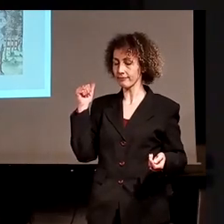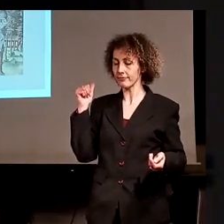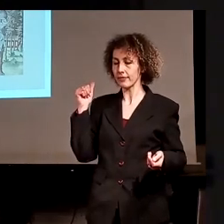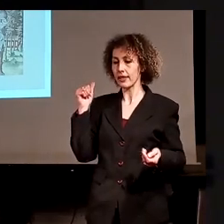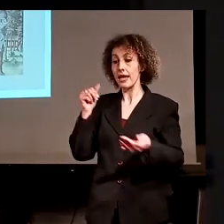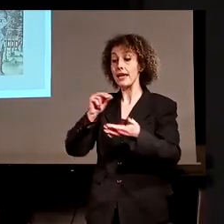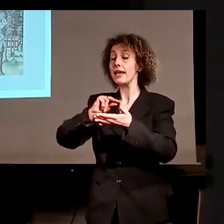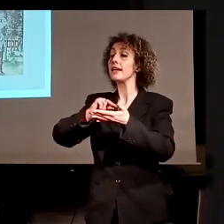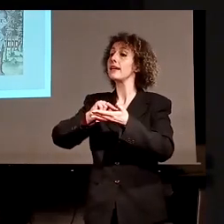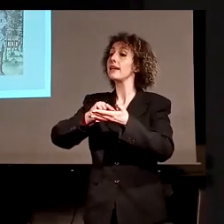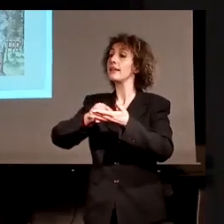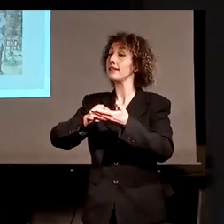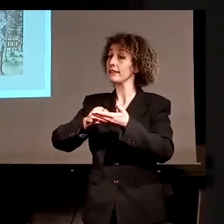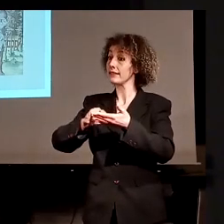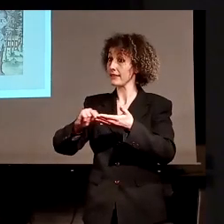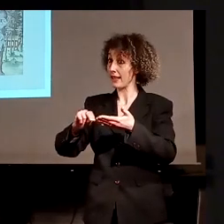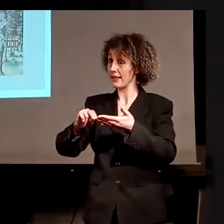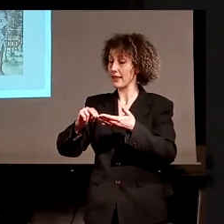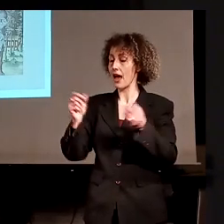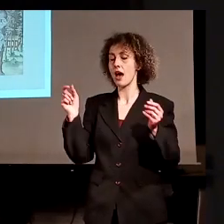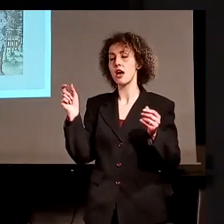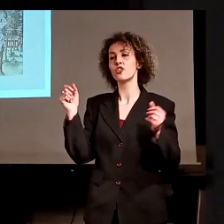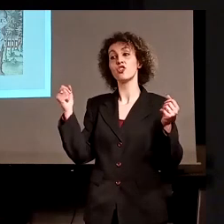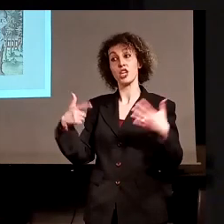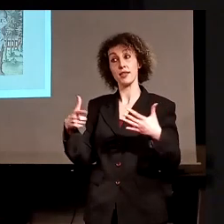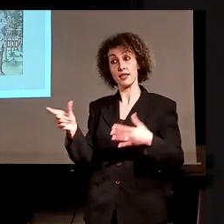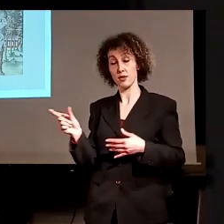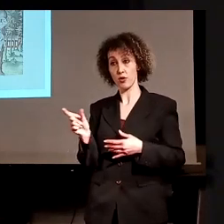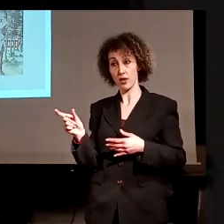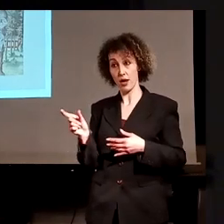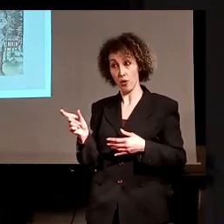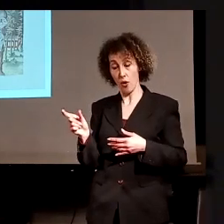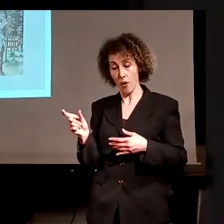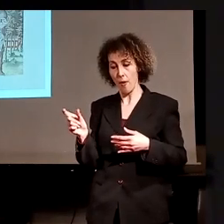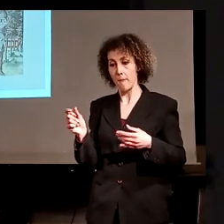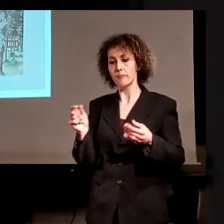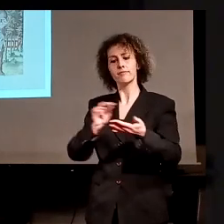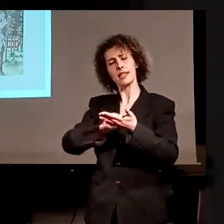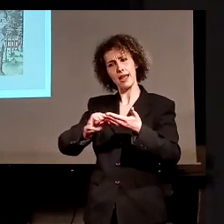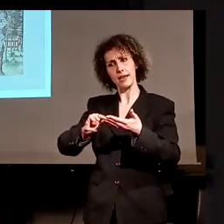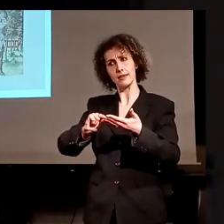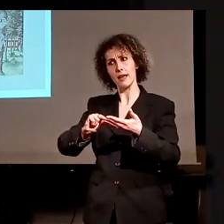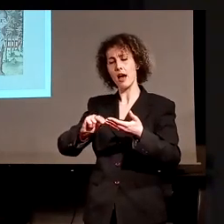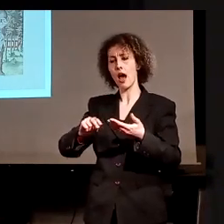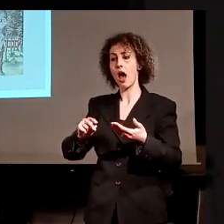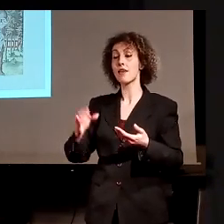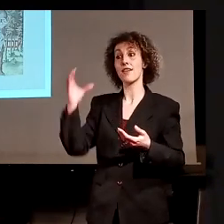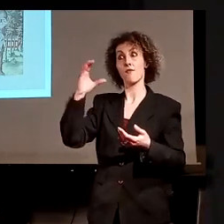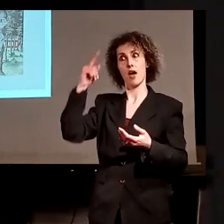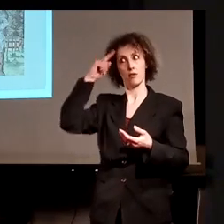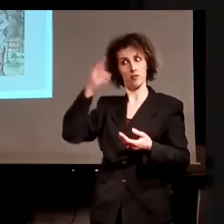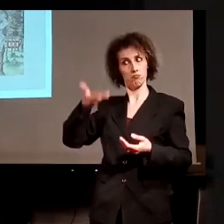redatta nel xvii secolo retara dal genio prof.sa cervantes